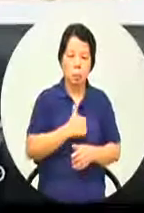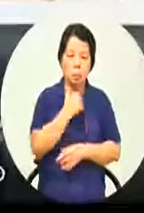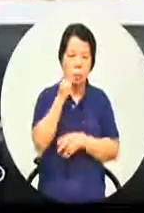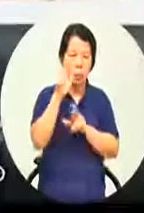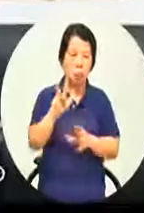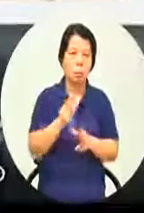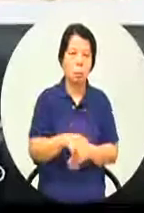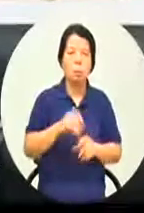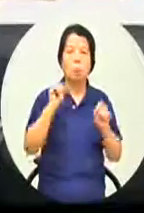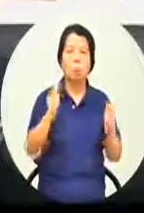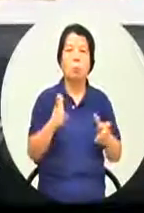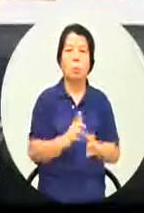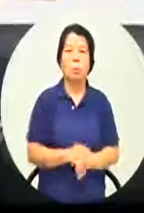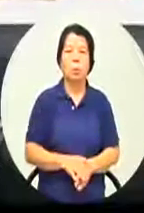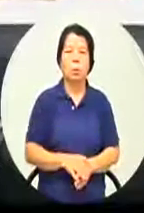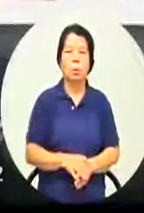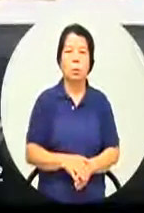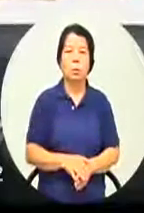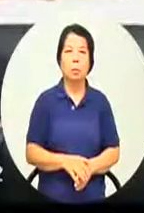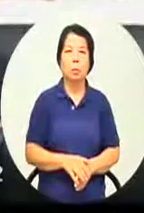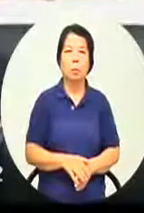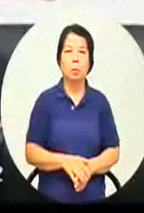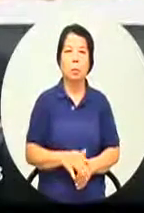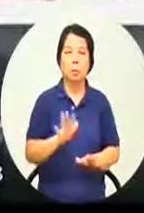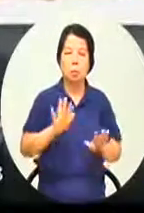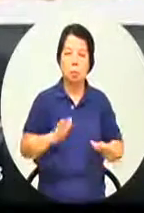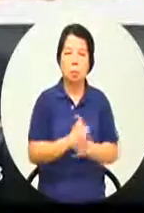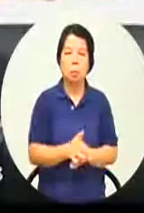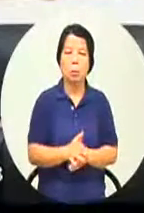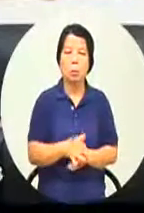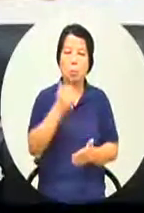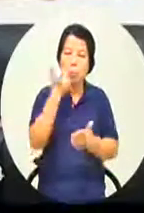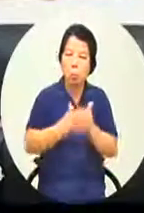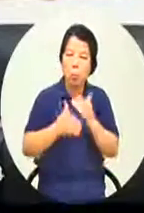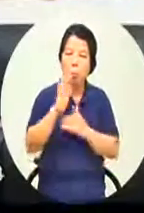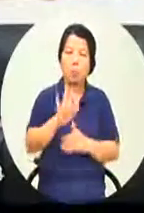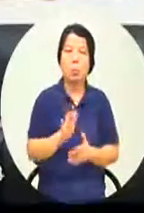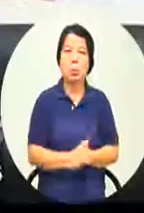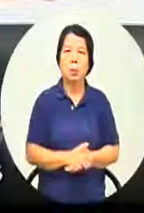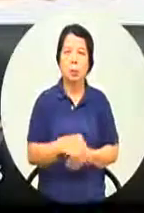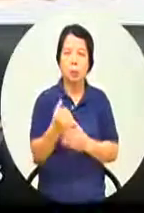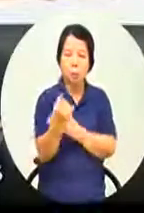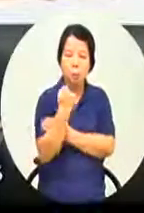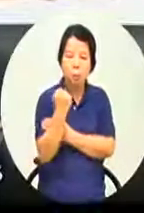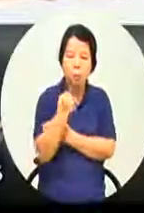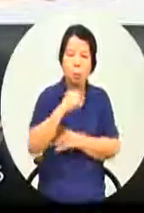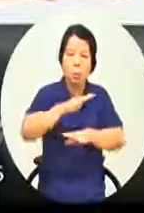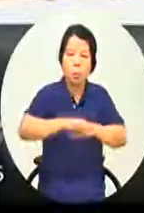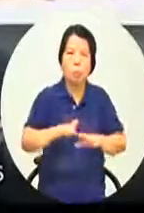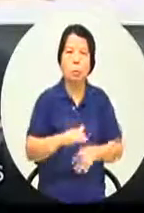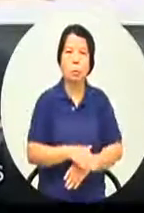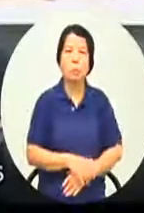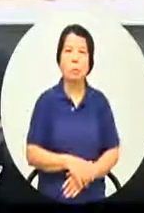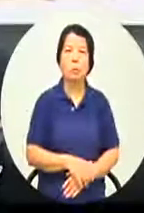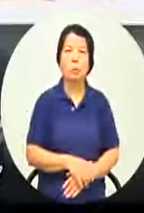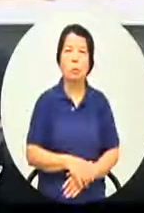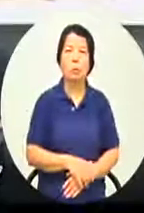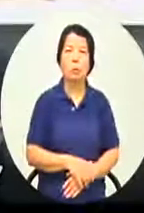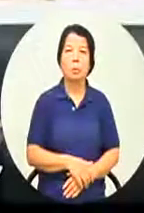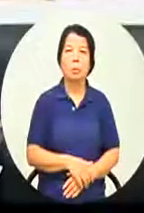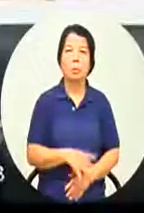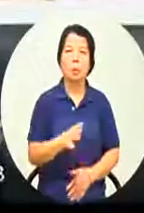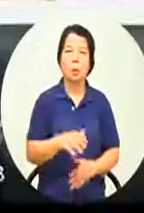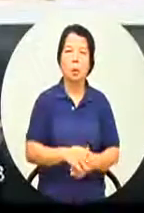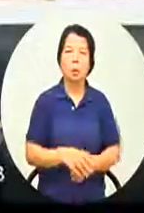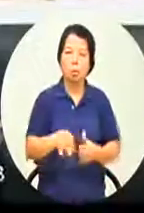我们说，不是的，我们坦白面对问题，确实现在是略微减少，但是我们会想办法来努力。各局处的联系真的